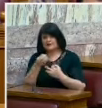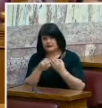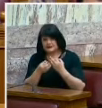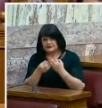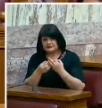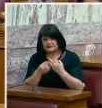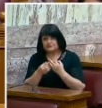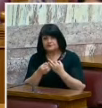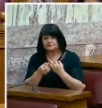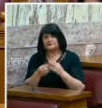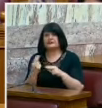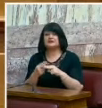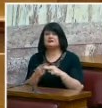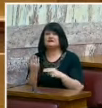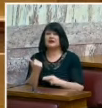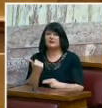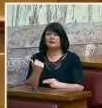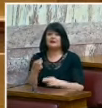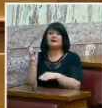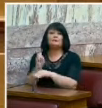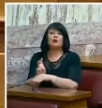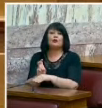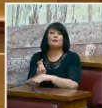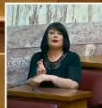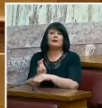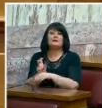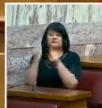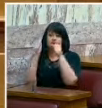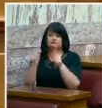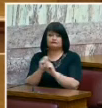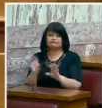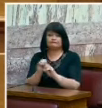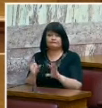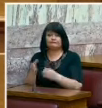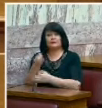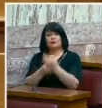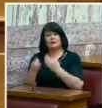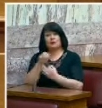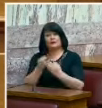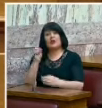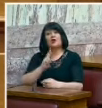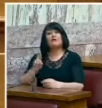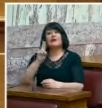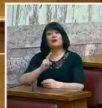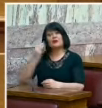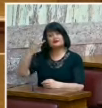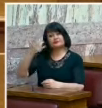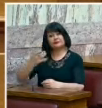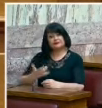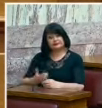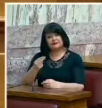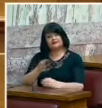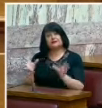την απαραίτητη σημασία στις υπόλοιπες αναρτήσεις τις οποίες έκανε ο Ρουβίκονας σχετικά με